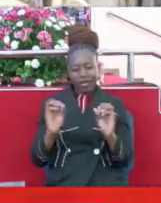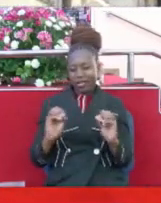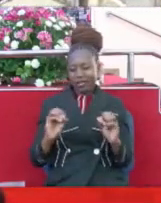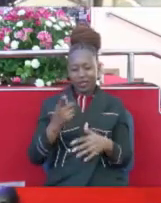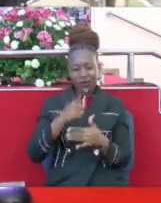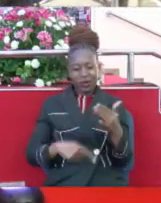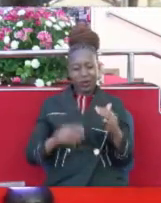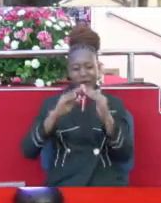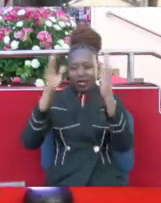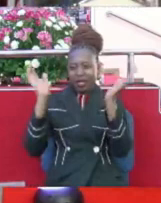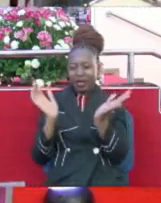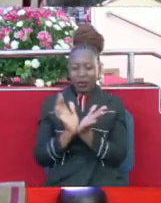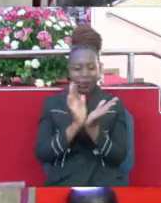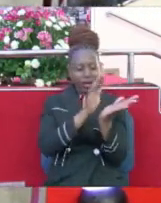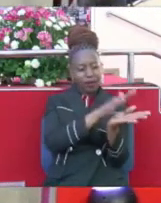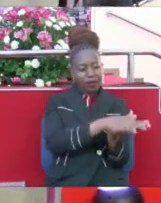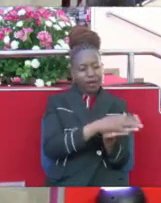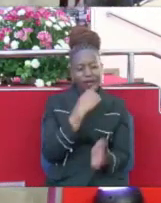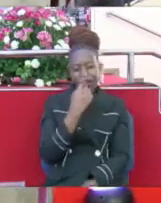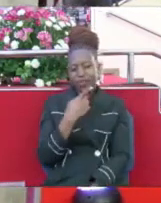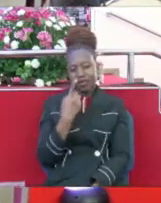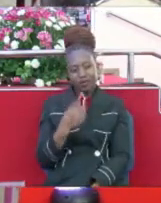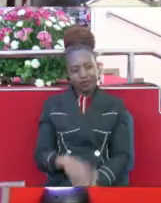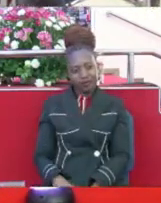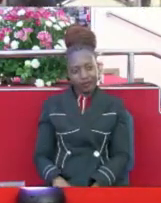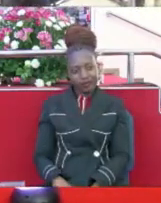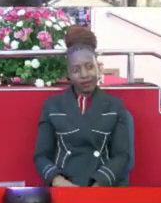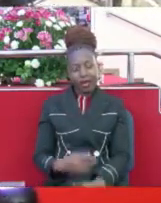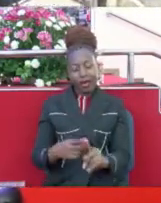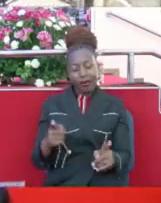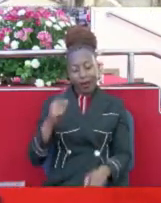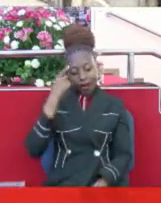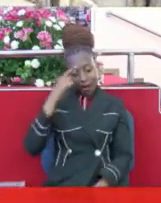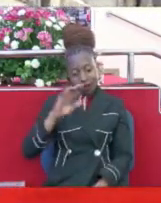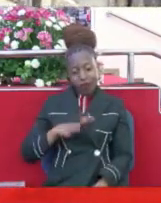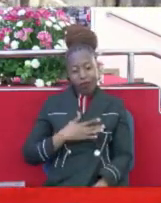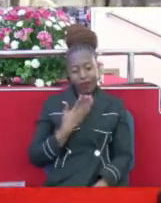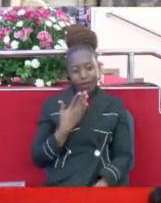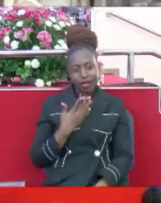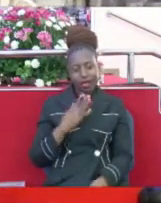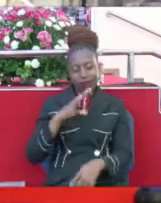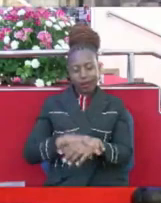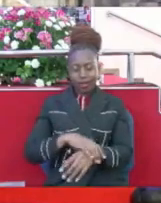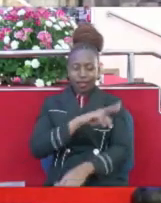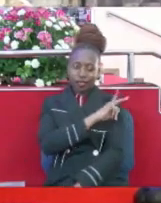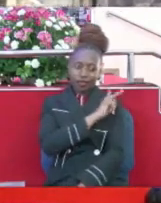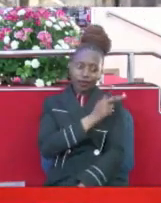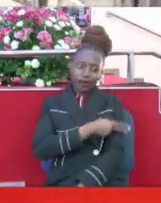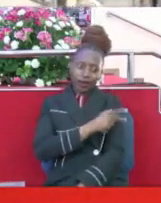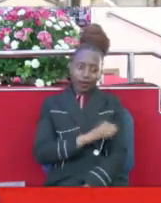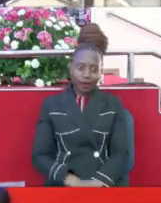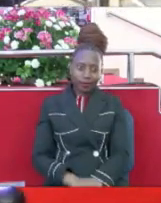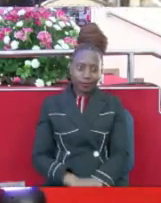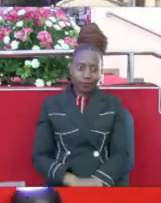saying. I don't care. Sijali nini benki la ulimwengu nasema nini. But for mine I will take dominion. Lakini kwangu mimi nitatamaraki. I will